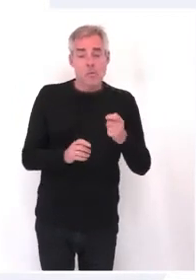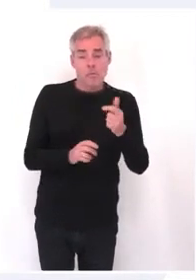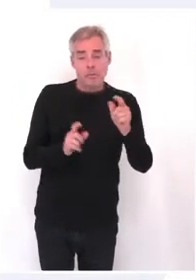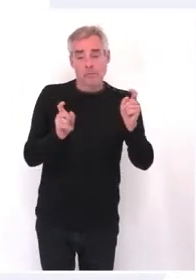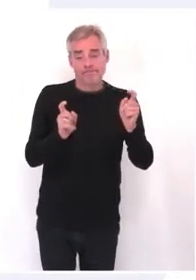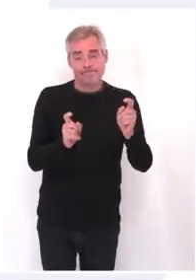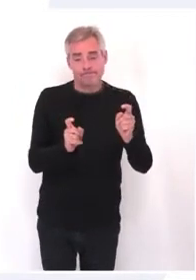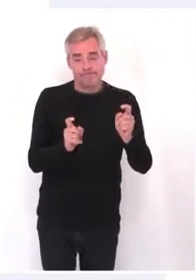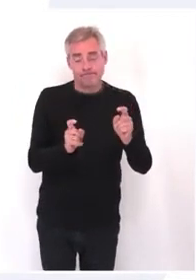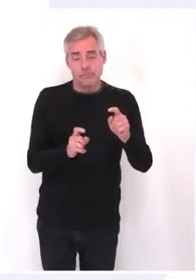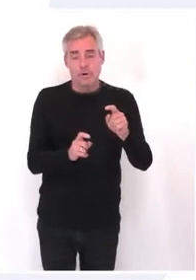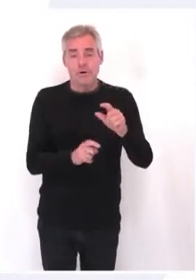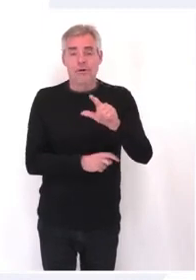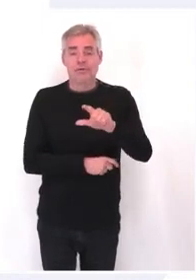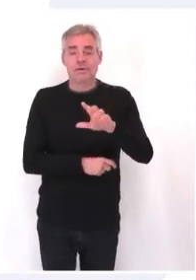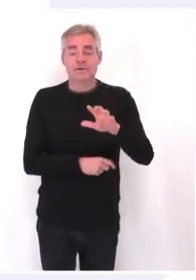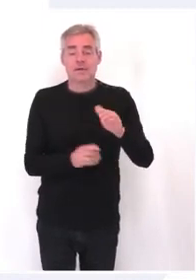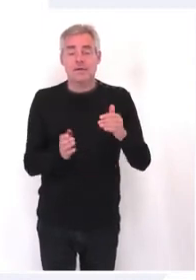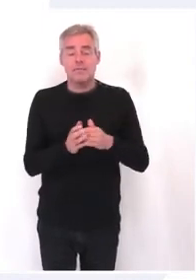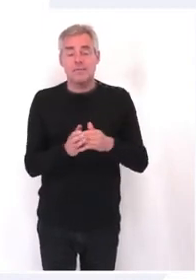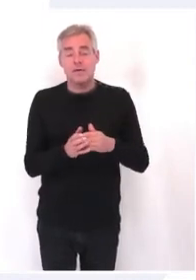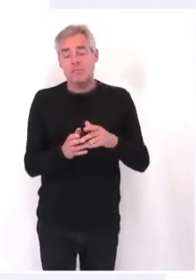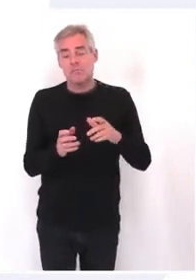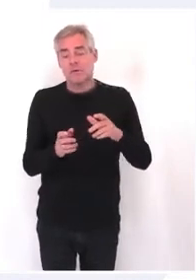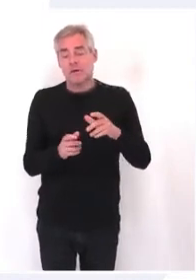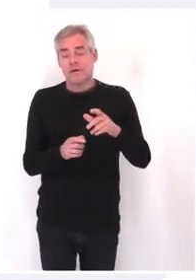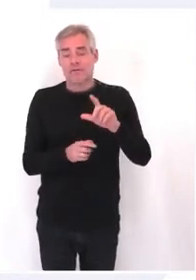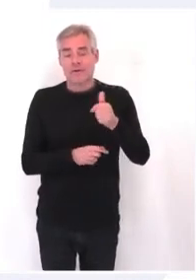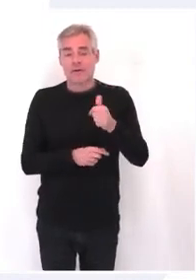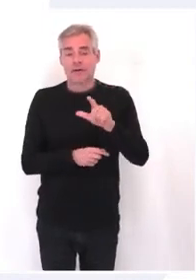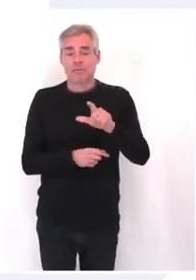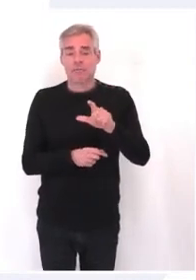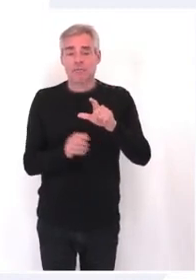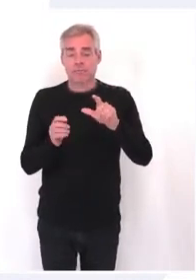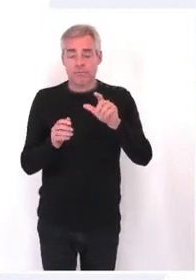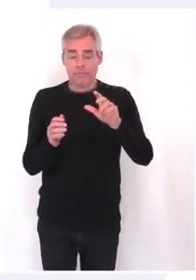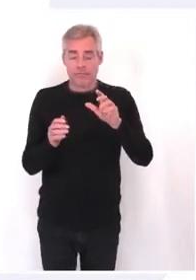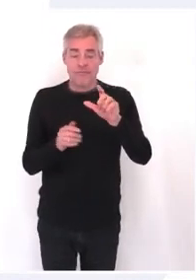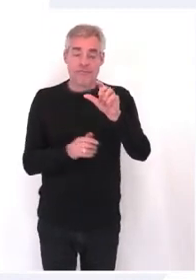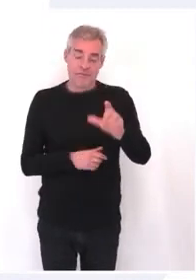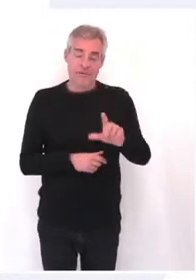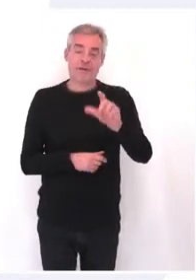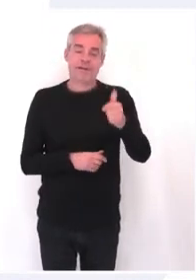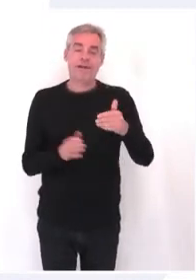diminution de 25 300 à 21 800 habitants.